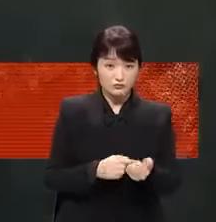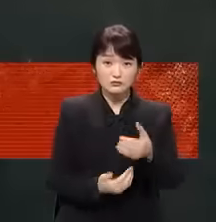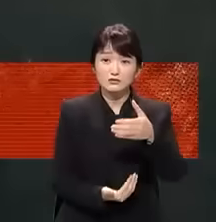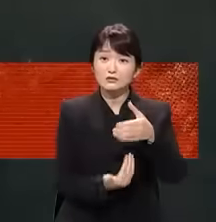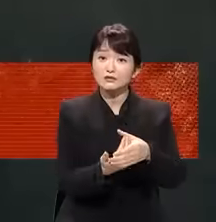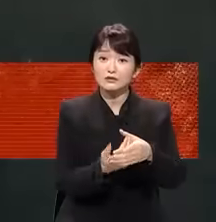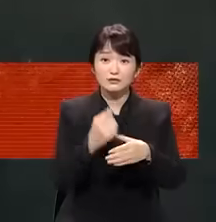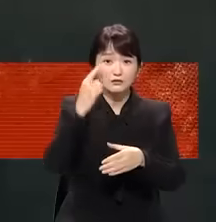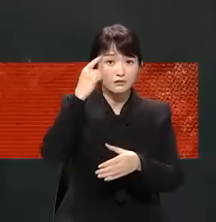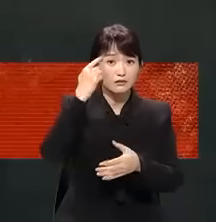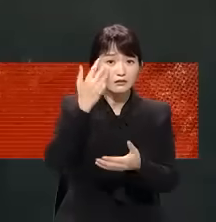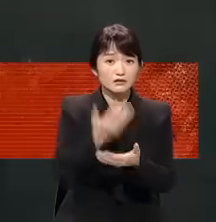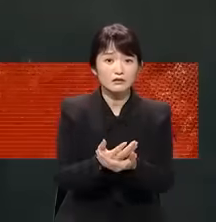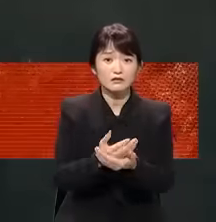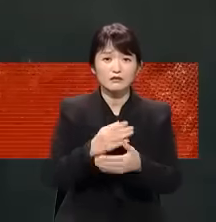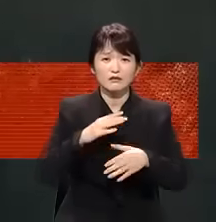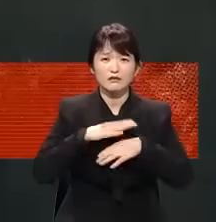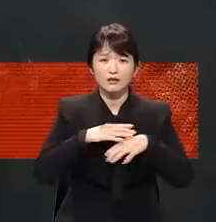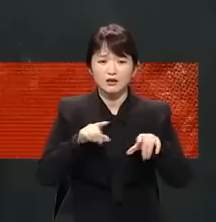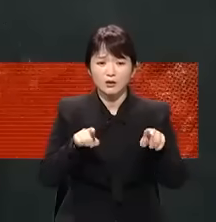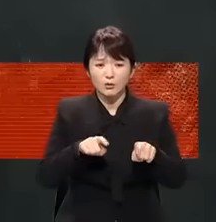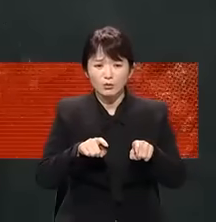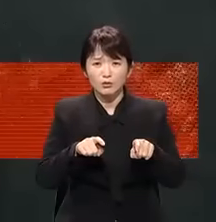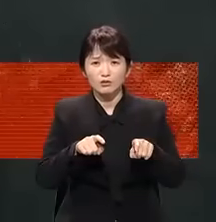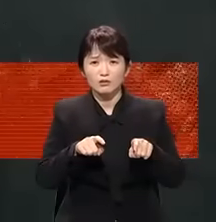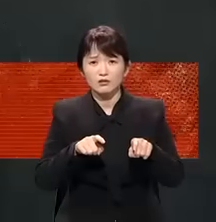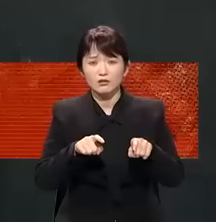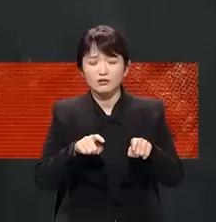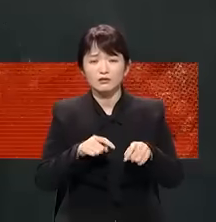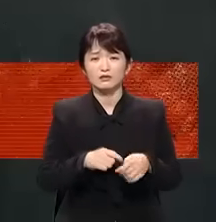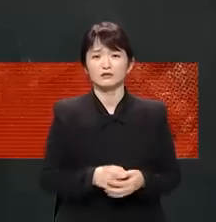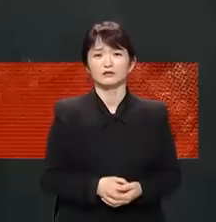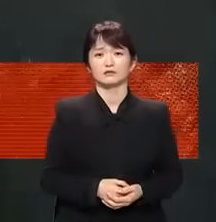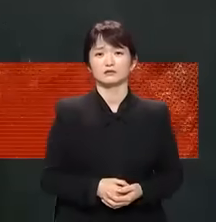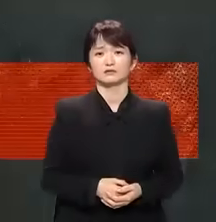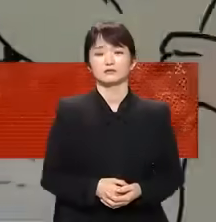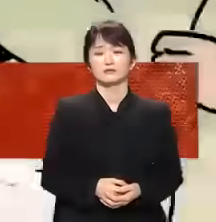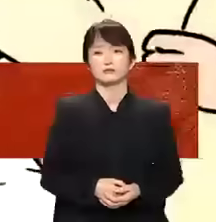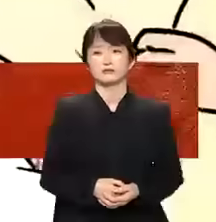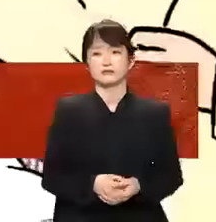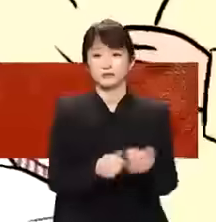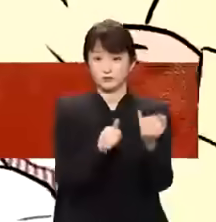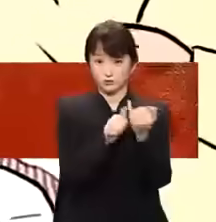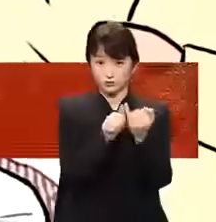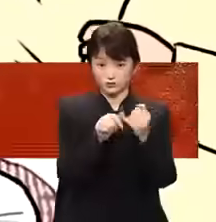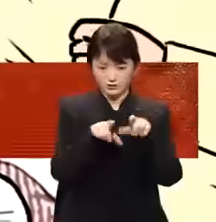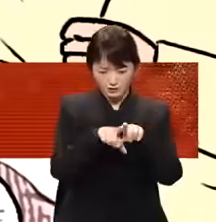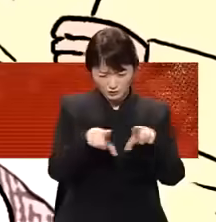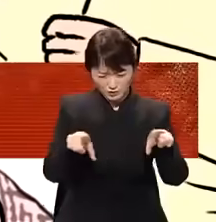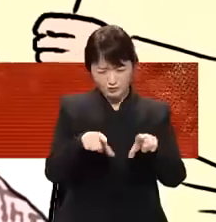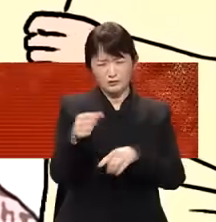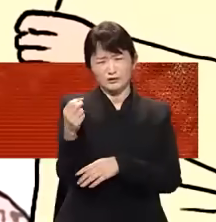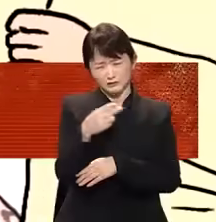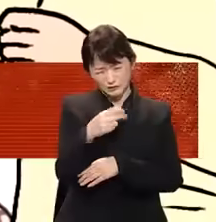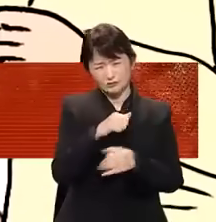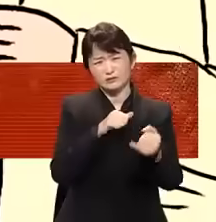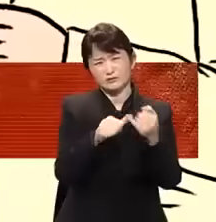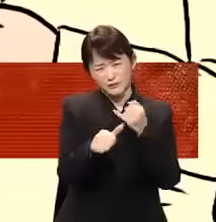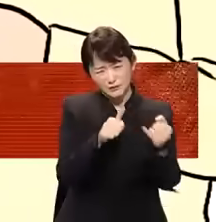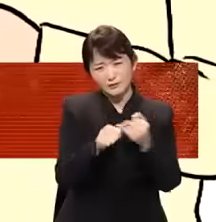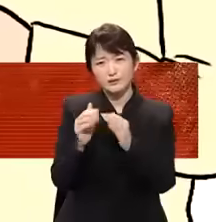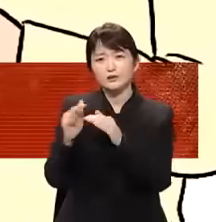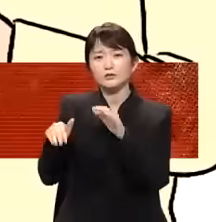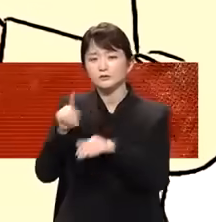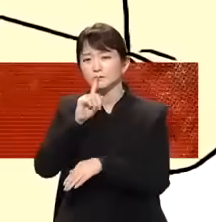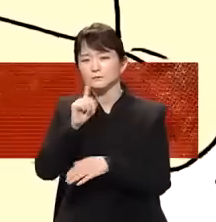정말 충격과 공포 이런 사건 정말 충격과 공포라 생각이 드는데이 부부 평소 때도 너무 많이 싸웠다고 지금 이웃들이 얘기를